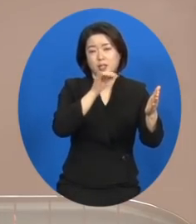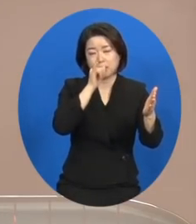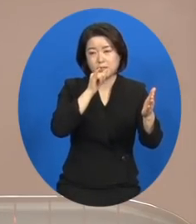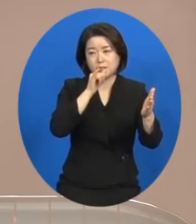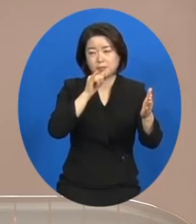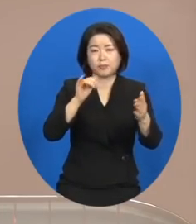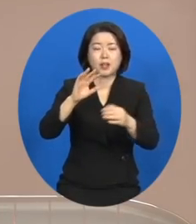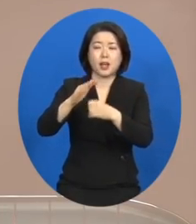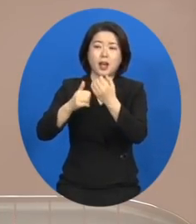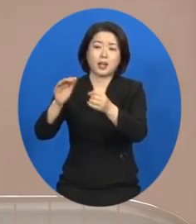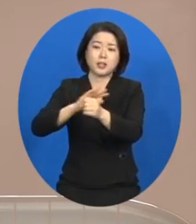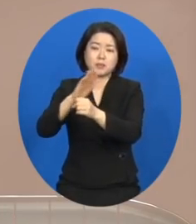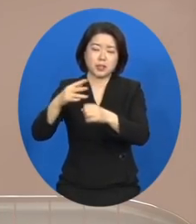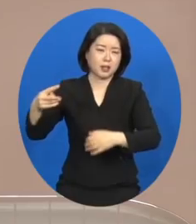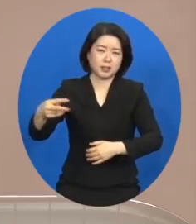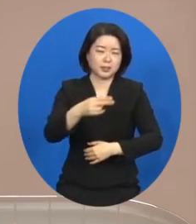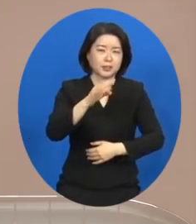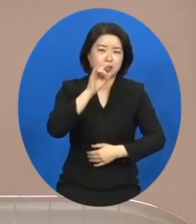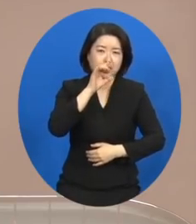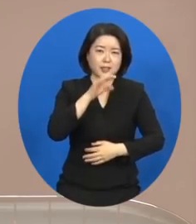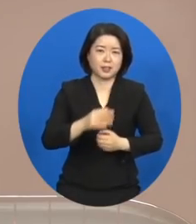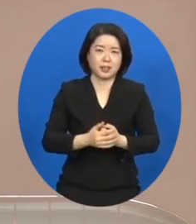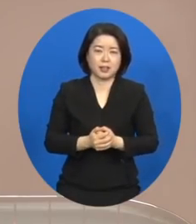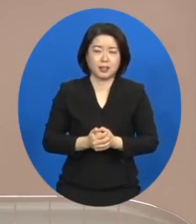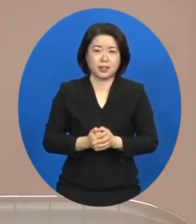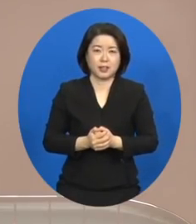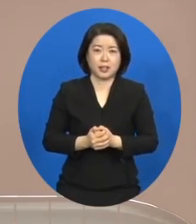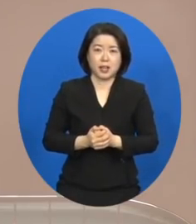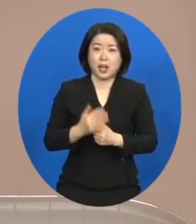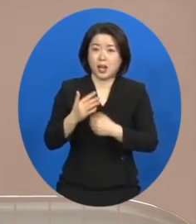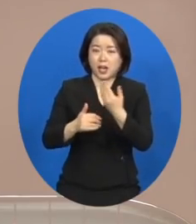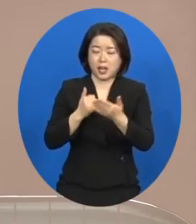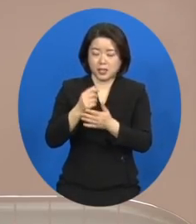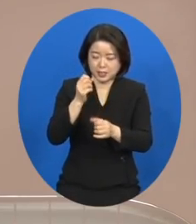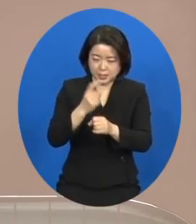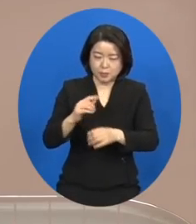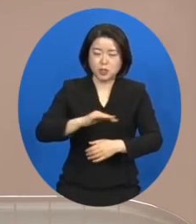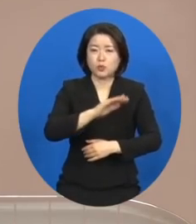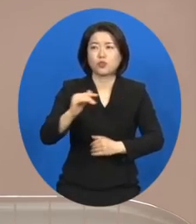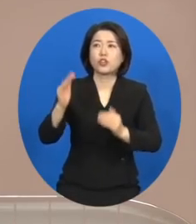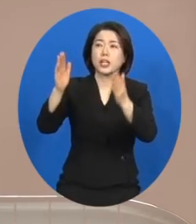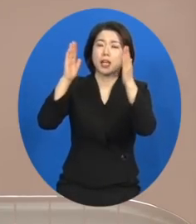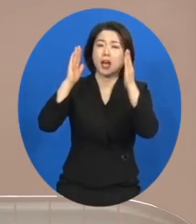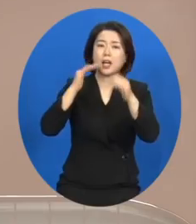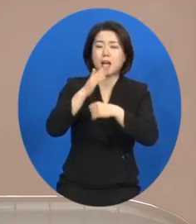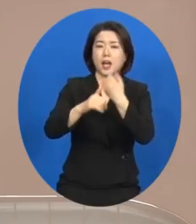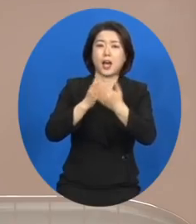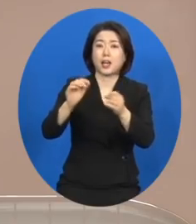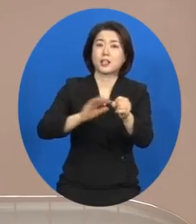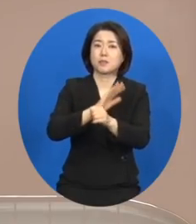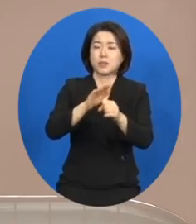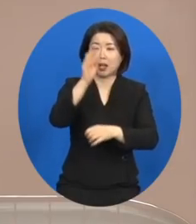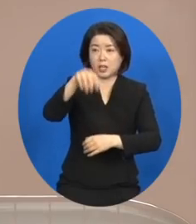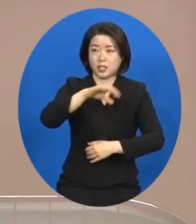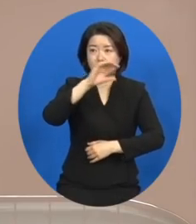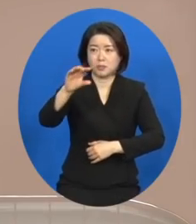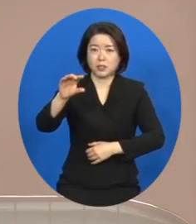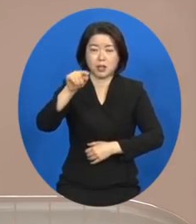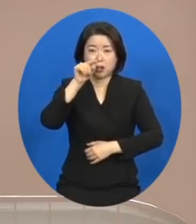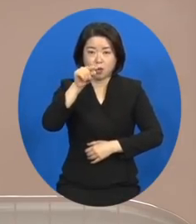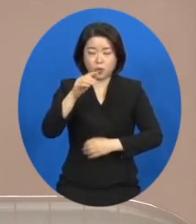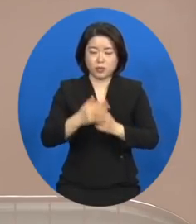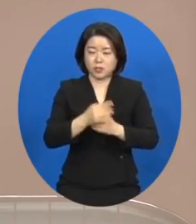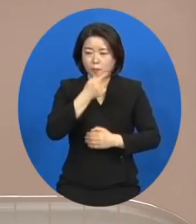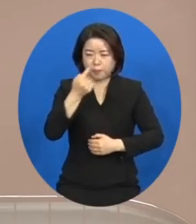사랑에서 끊을 수가 없습니다. 왜냐하면 이미 하나님께서 우리를 향한 하나님의 사랑을 십자가에서 확증을 하셨어요.